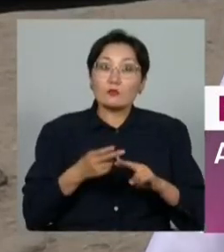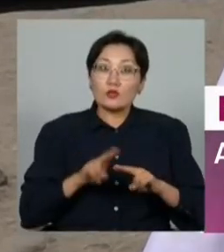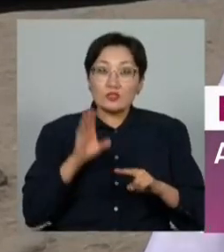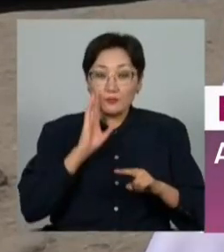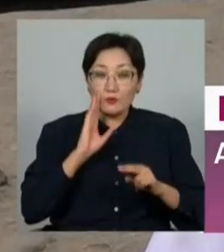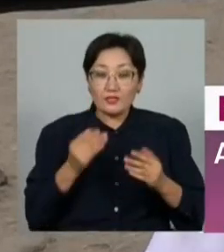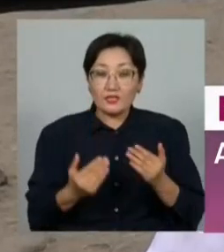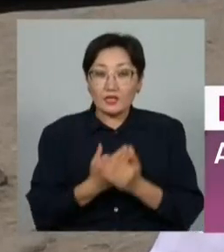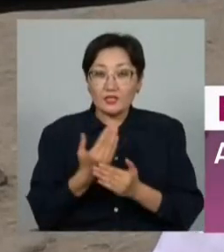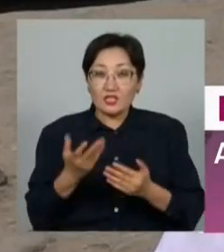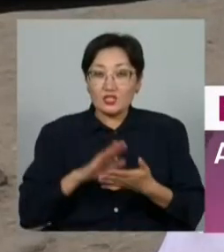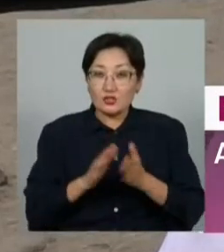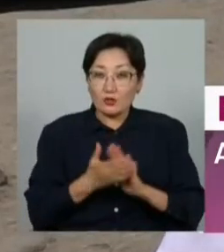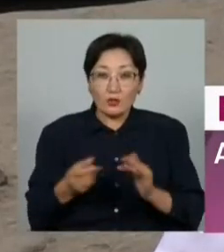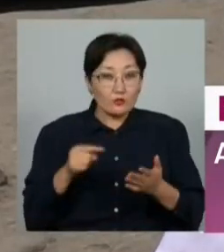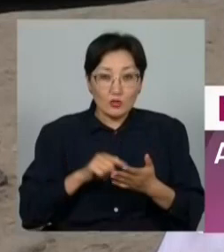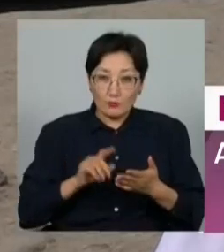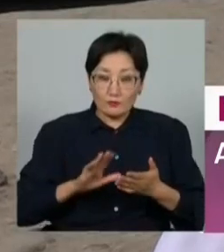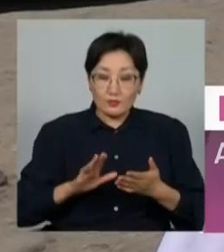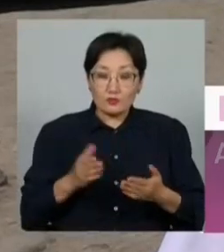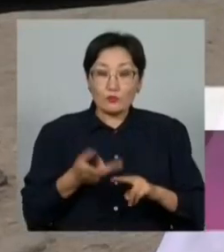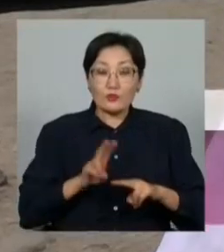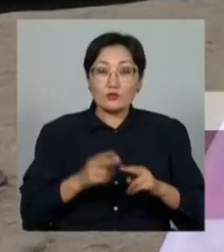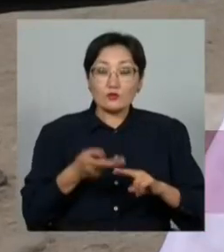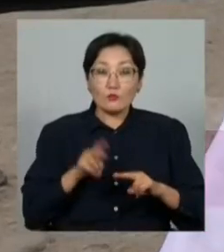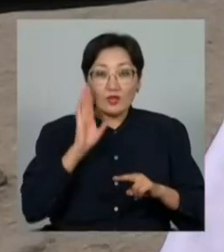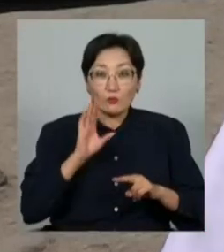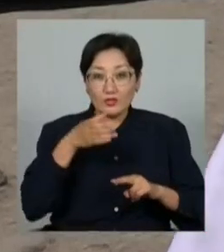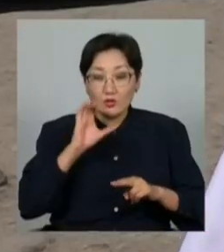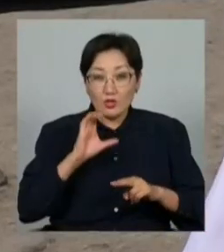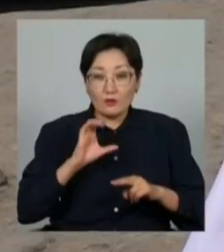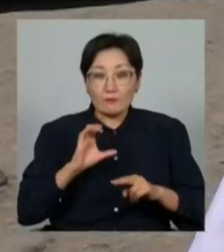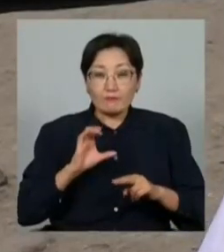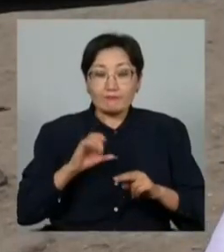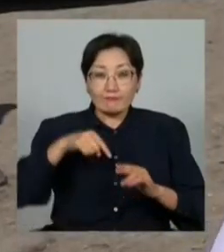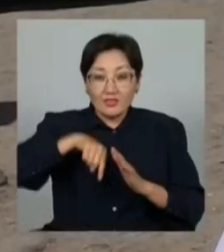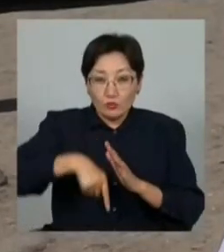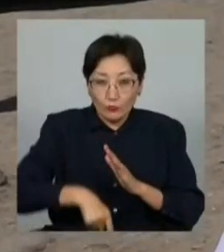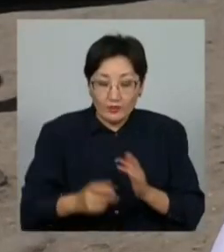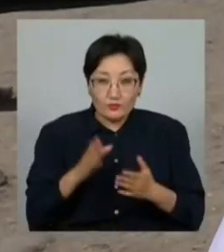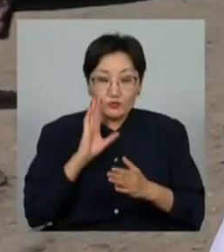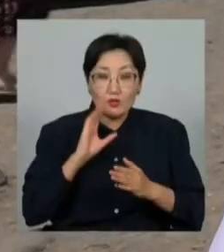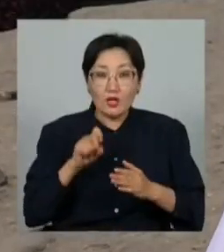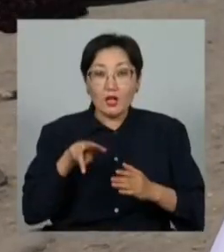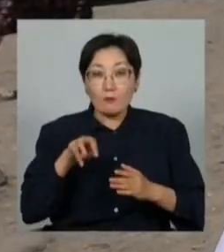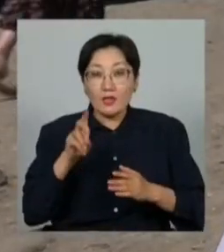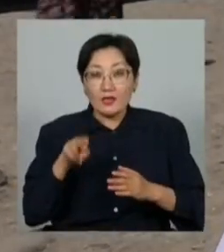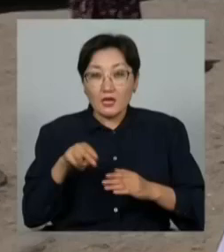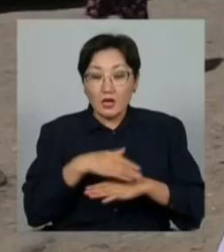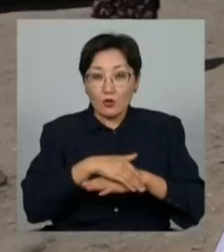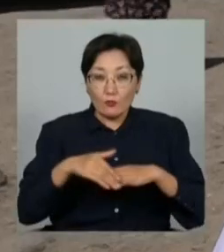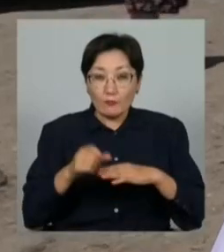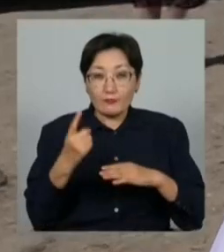қайта осындай жағдайға түсіп қалмаса. Өйткені бұл су кәріз ұңғыма су мына жердегі Әлмерек Абыз көшесінен